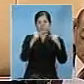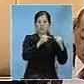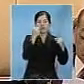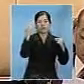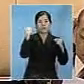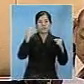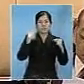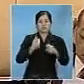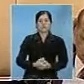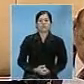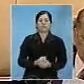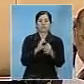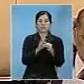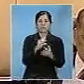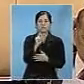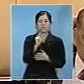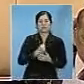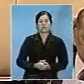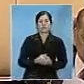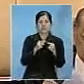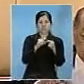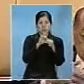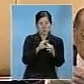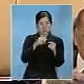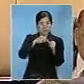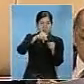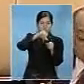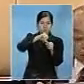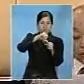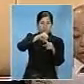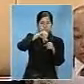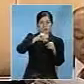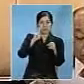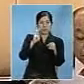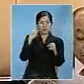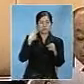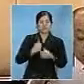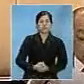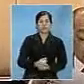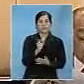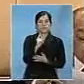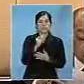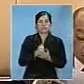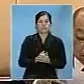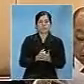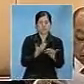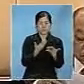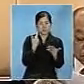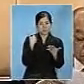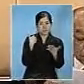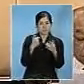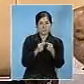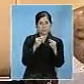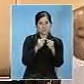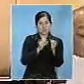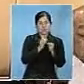ในส่วนที่เป็นเรื่องของแก๊สหุงต้มนั้นเมื่อสักครู่นี้ดูเหมือนจะมีถ้อยค